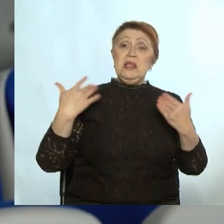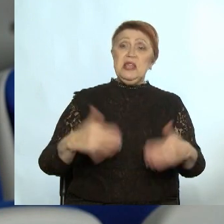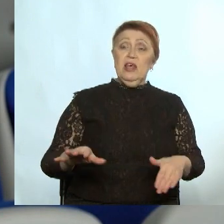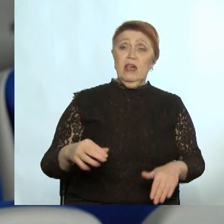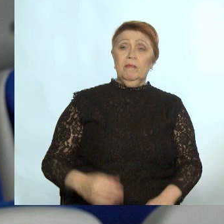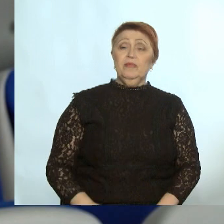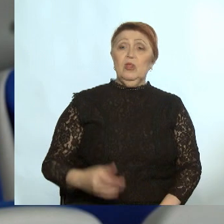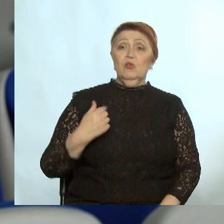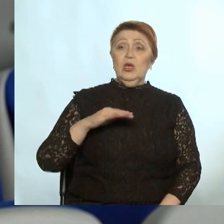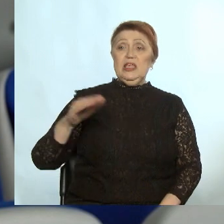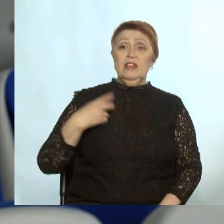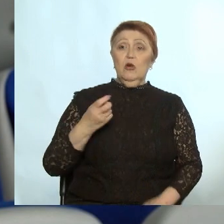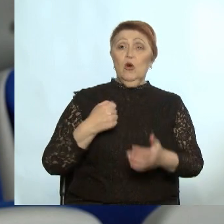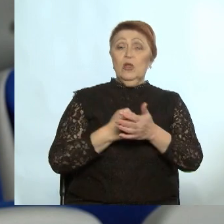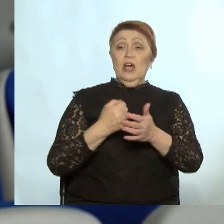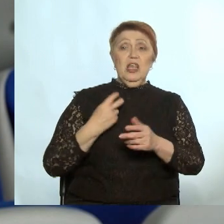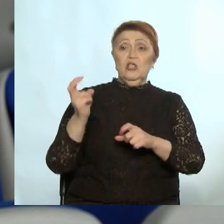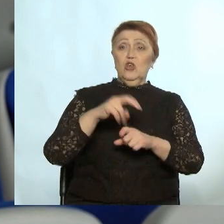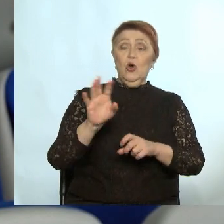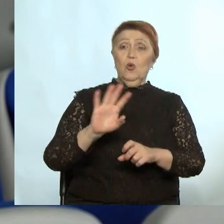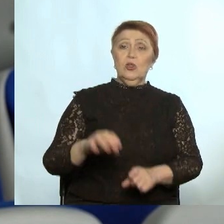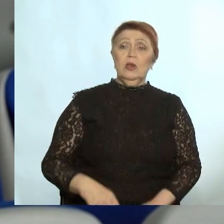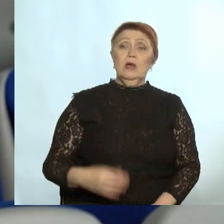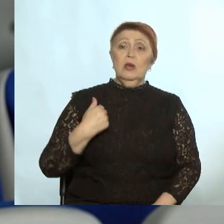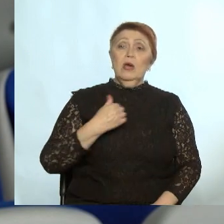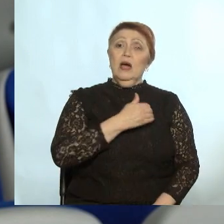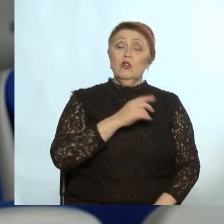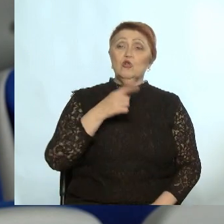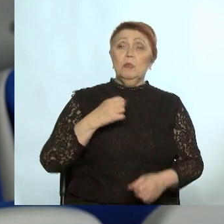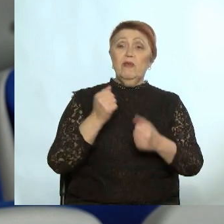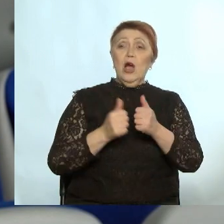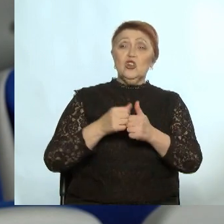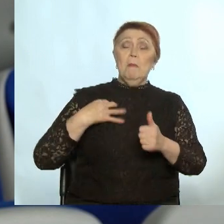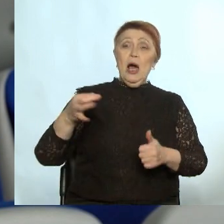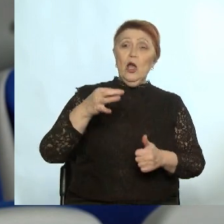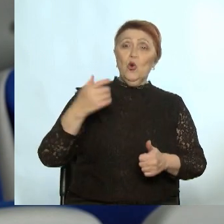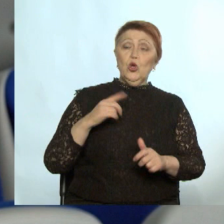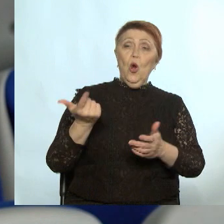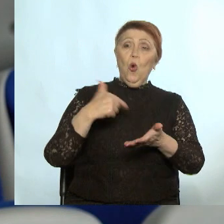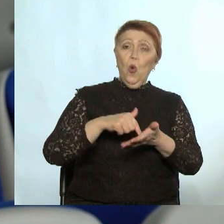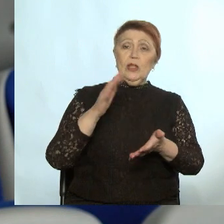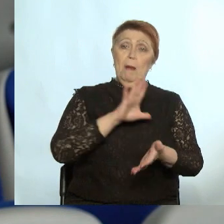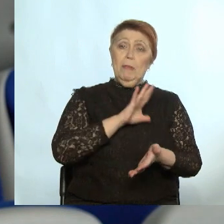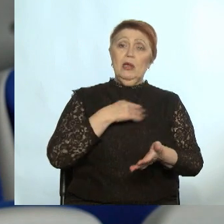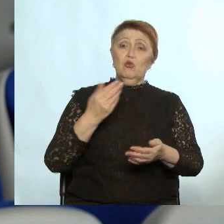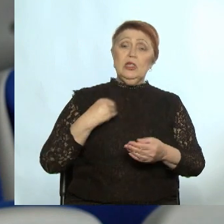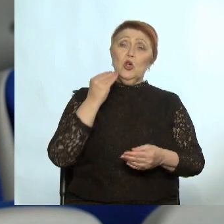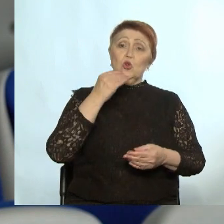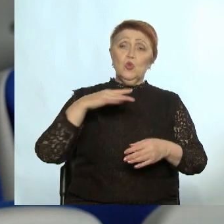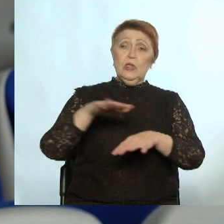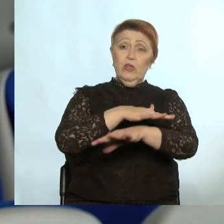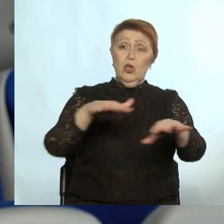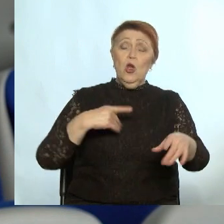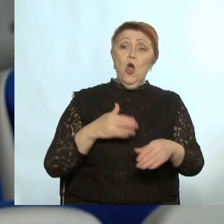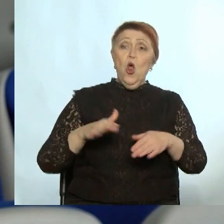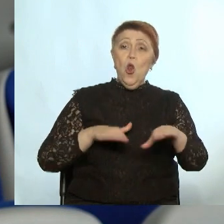не доходят. Поэтому хотелось бы, чтобы, конечно, в каждом районе города у нас были там небольшие там катки с искусственным льдом. И тогда